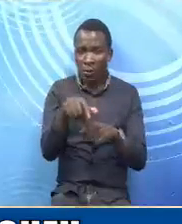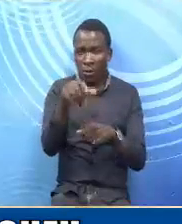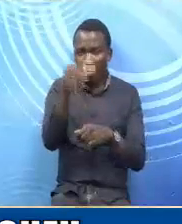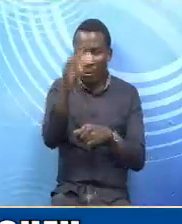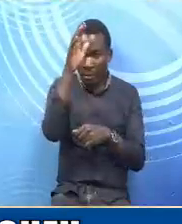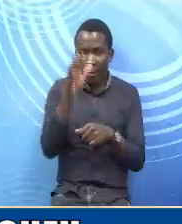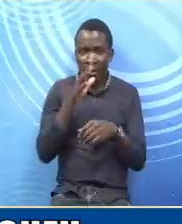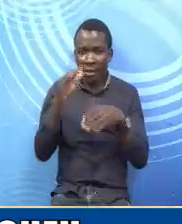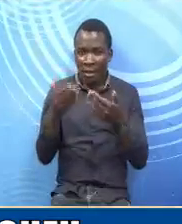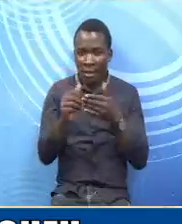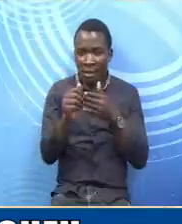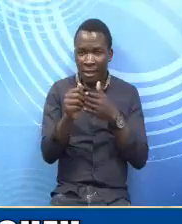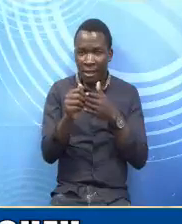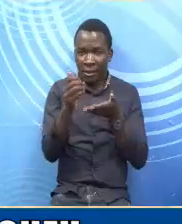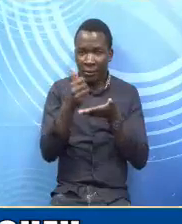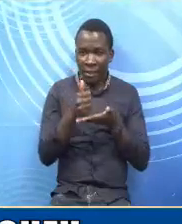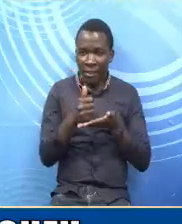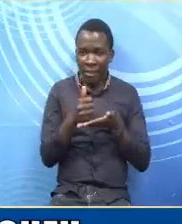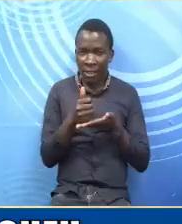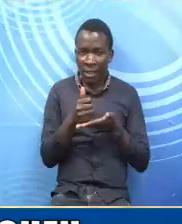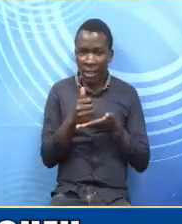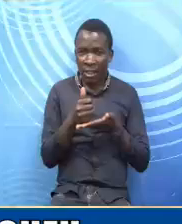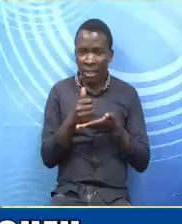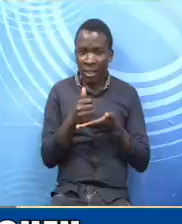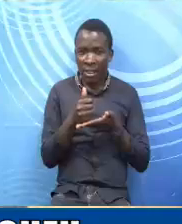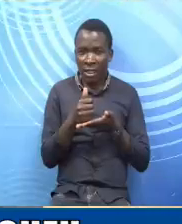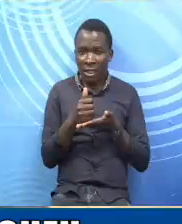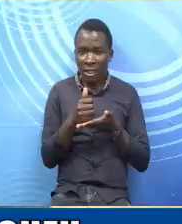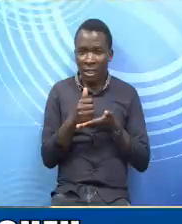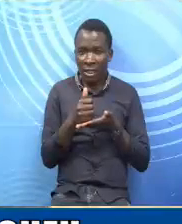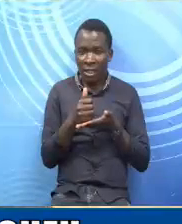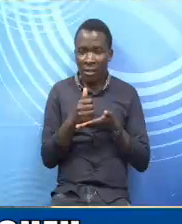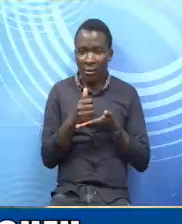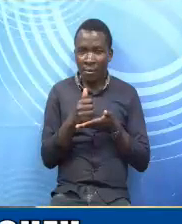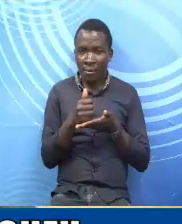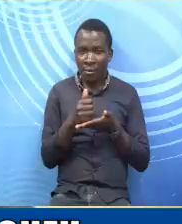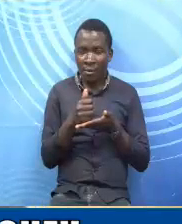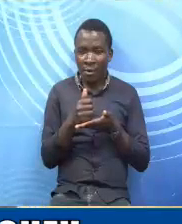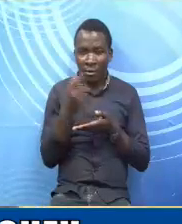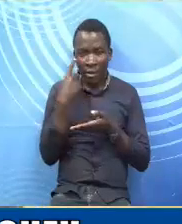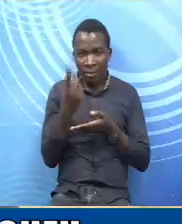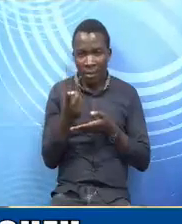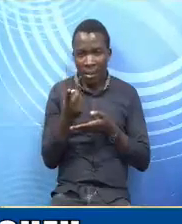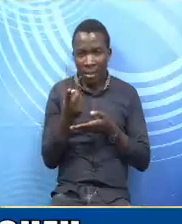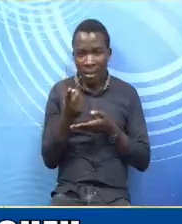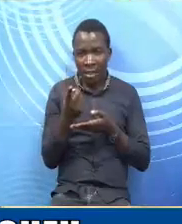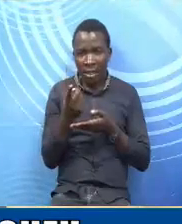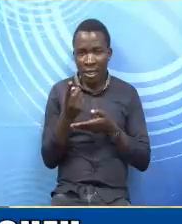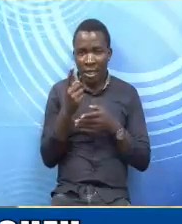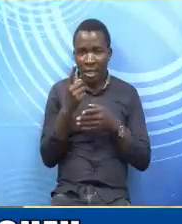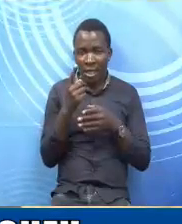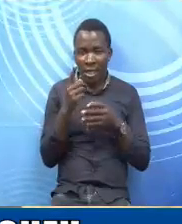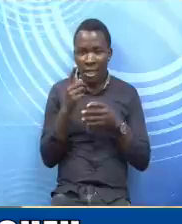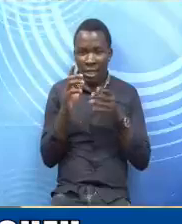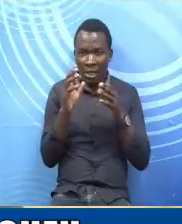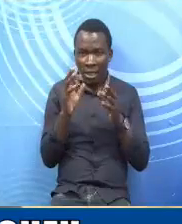cyangwa se n'abayobozi badufashije bajya abana abantu bemere kuko urebye ni ikintu cyo